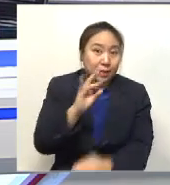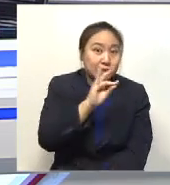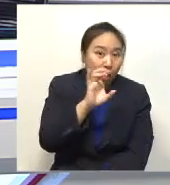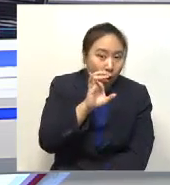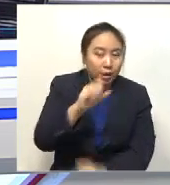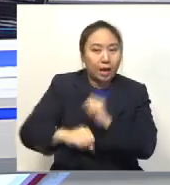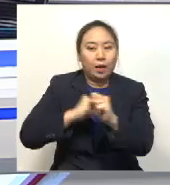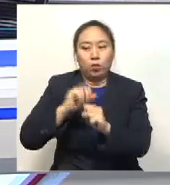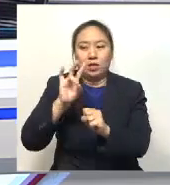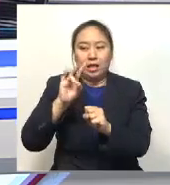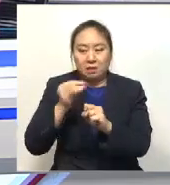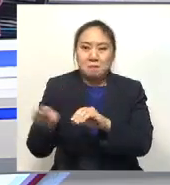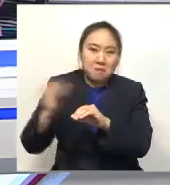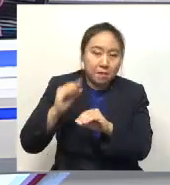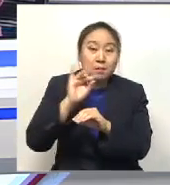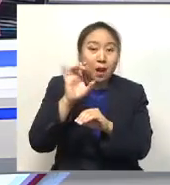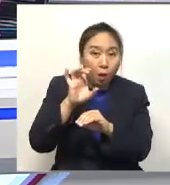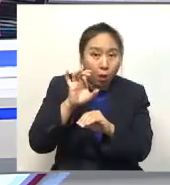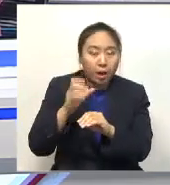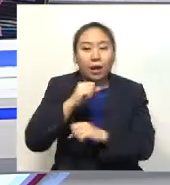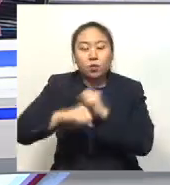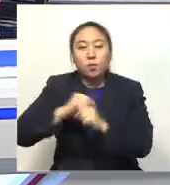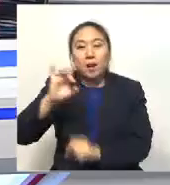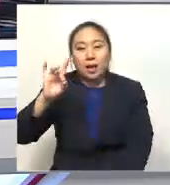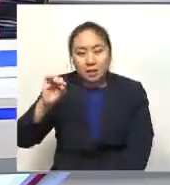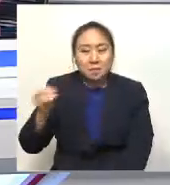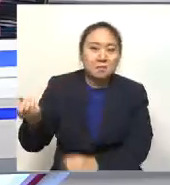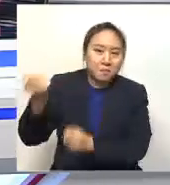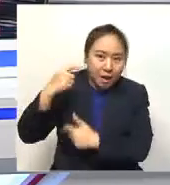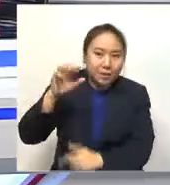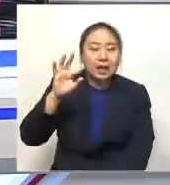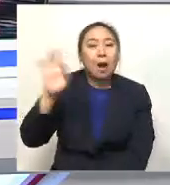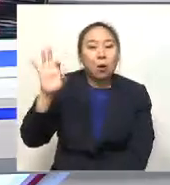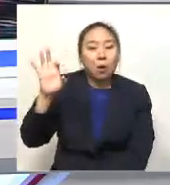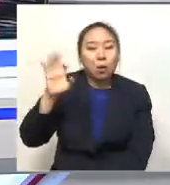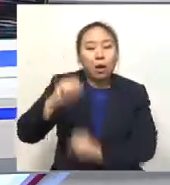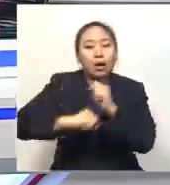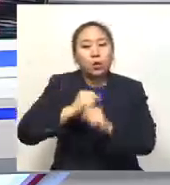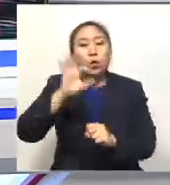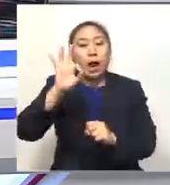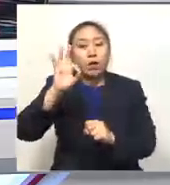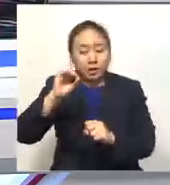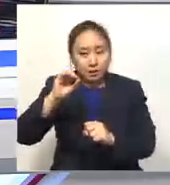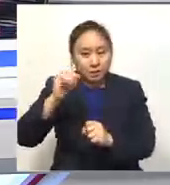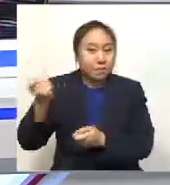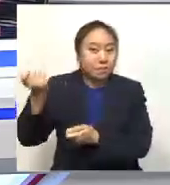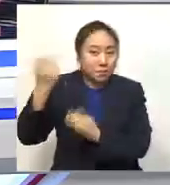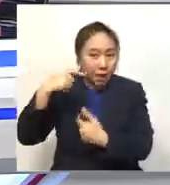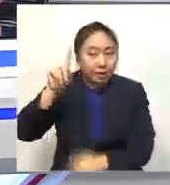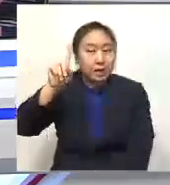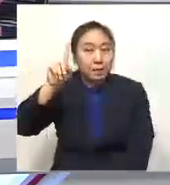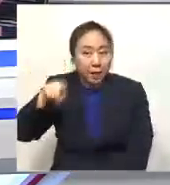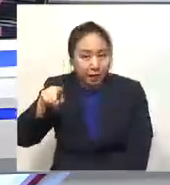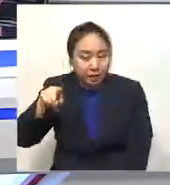าทอายุ70เพิ่มเป็น800อายุ80เพิ่มเป็น900และอายุ90ปีขึ้นไปจะเพิ่มเ